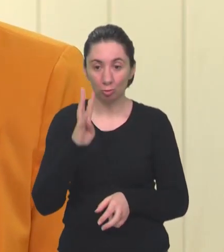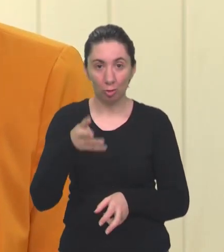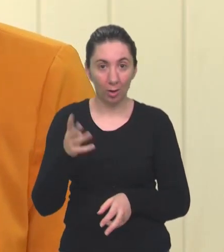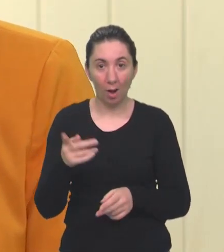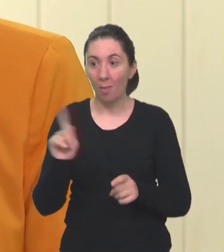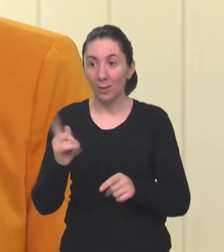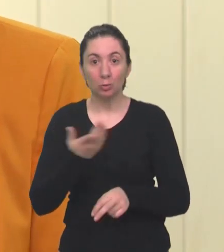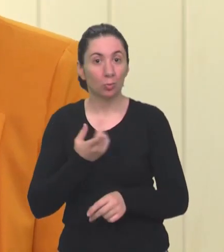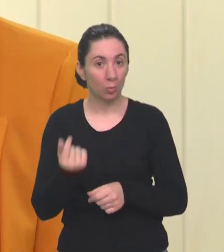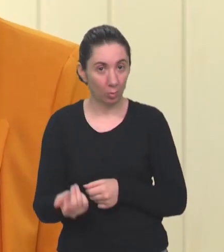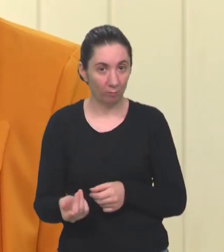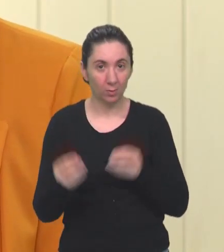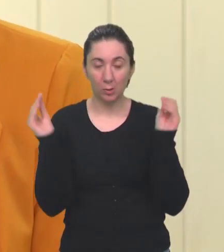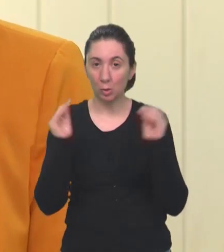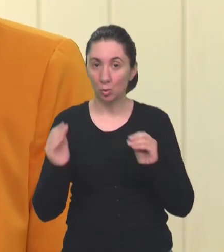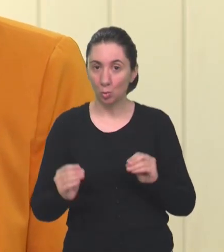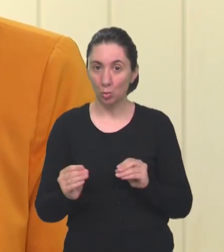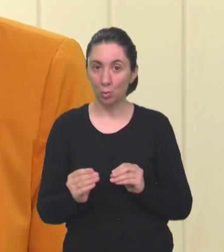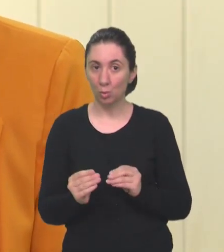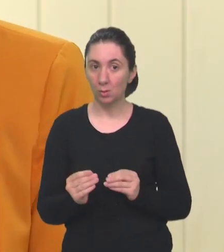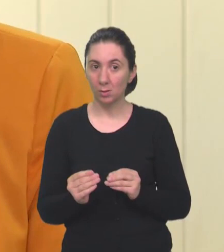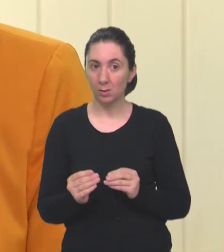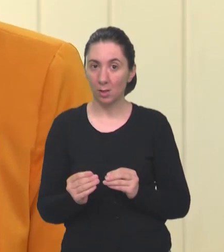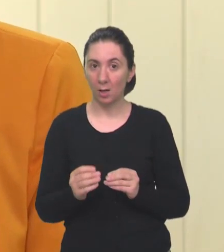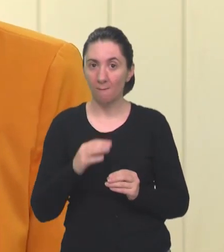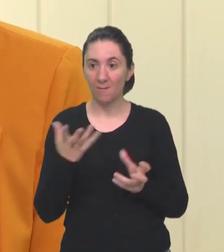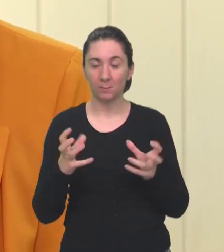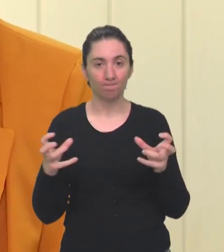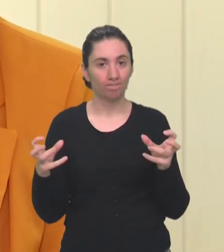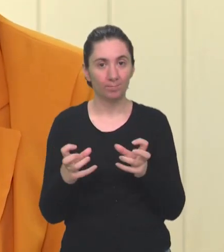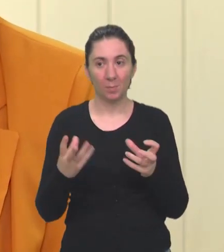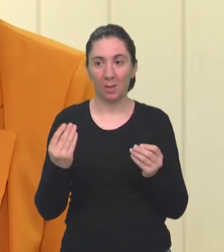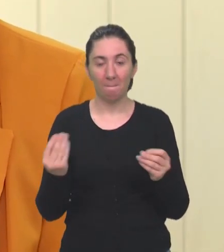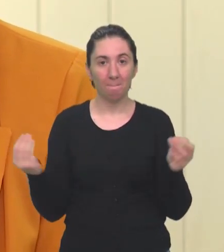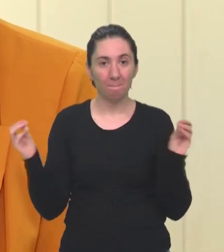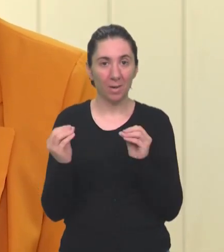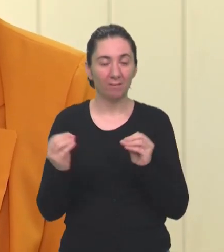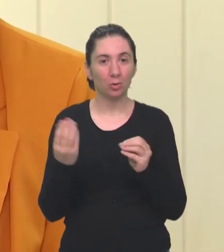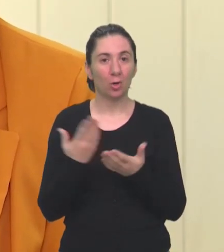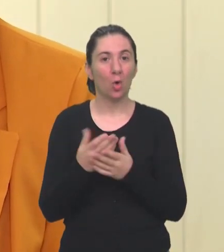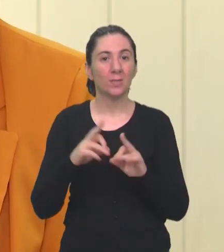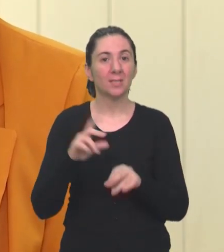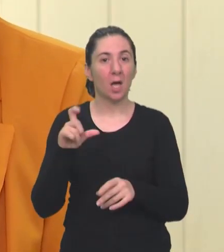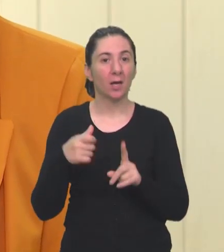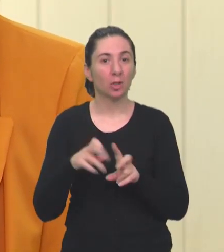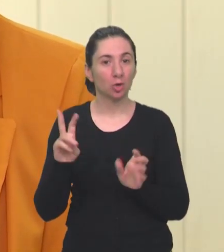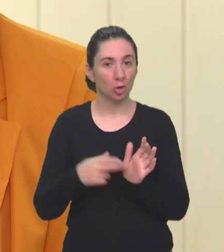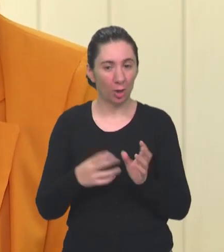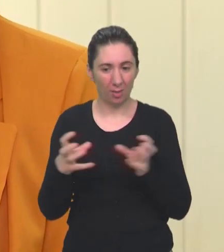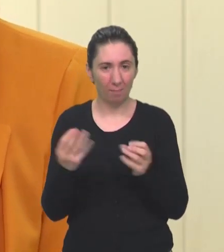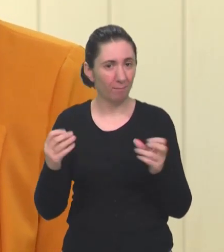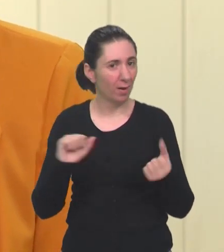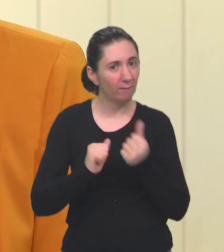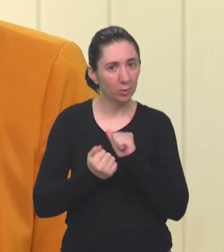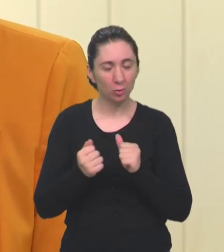ostvarile naknadu. Sustav je zakrčen. Sustav je zakrčen i teško je udruzi. Mi